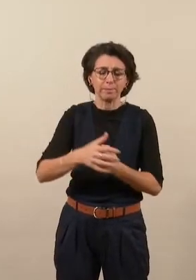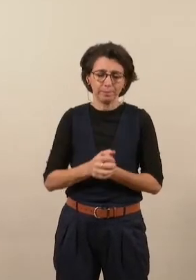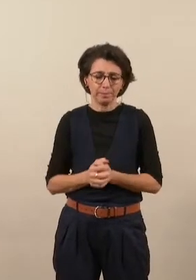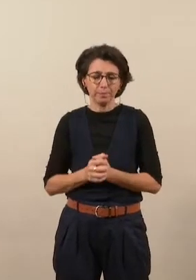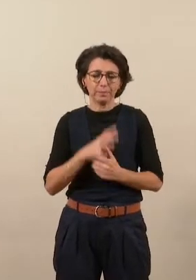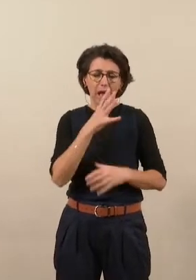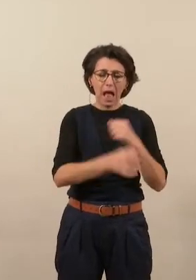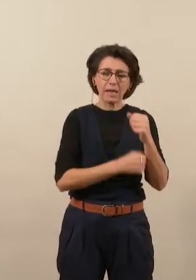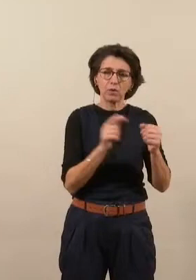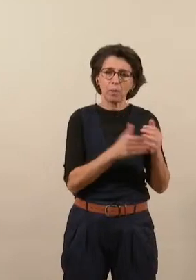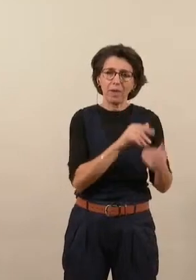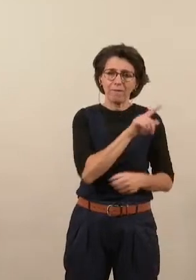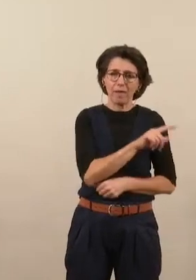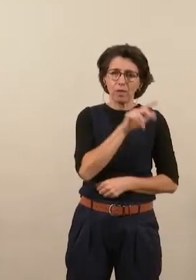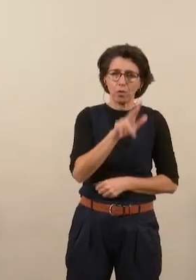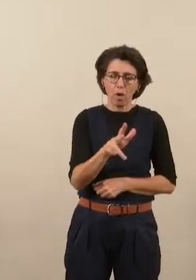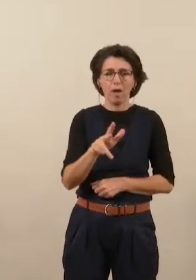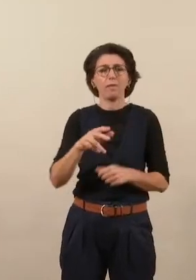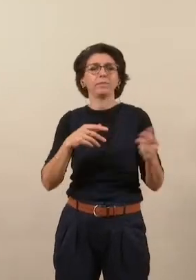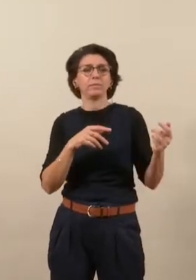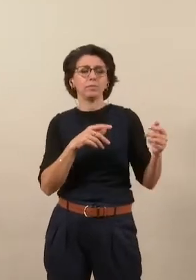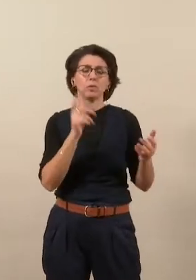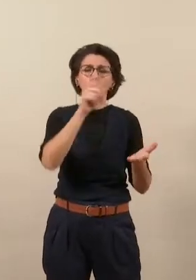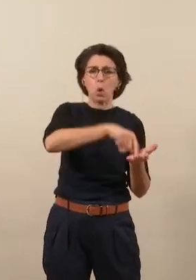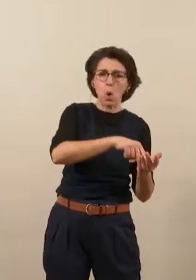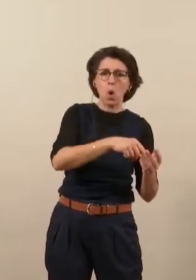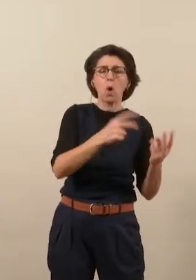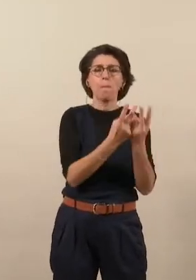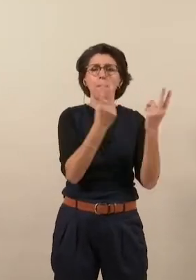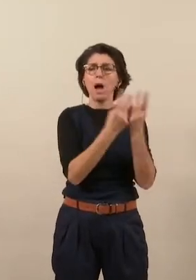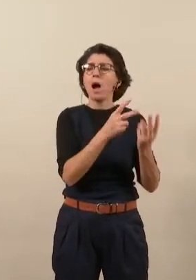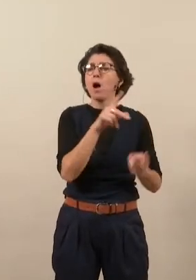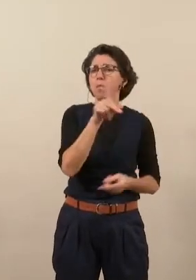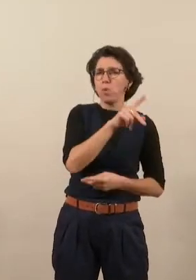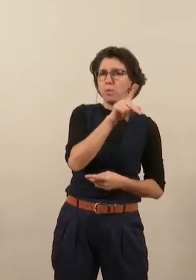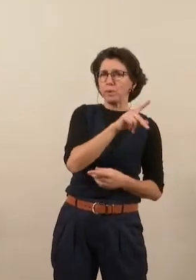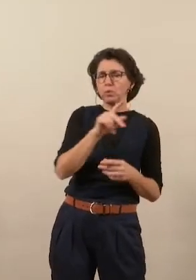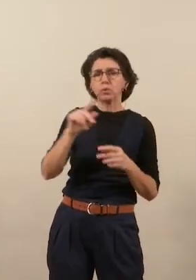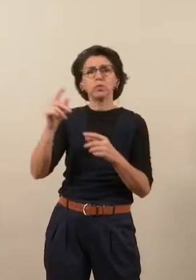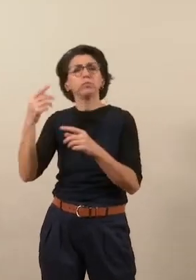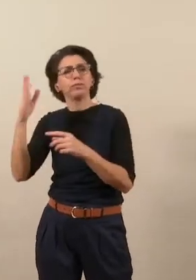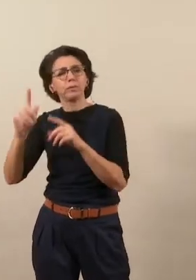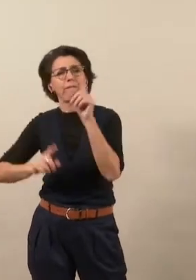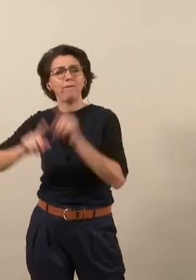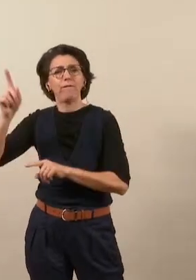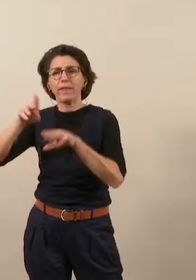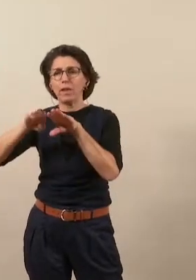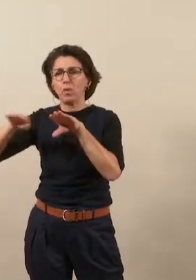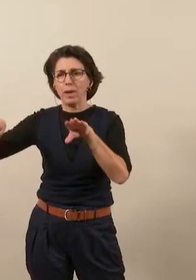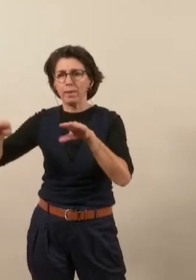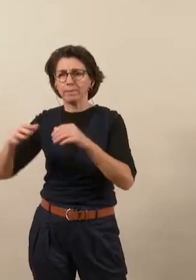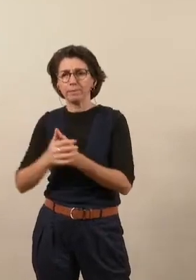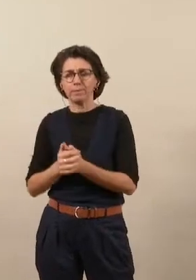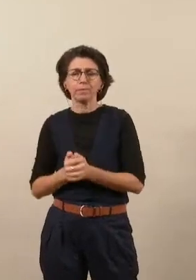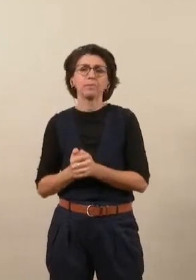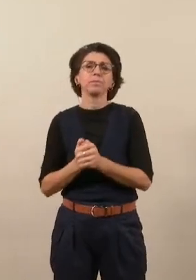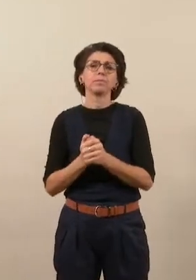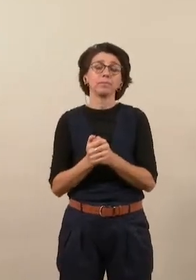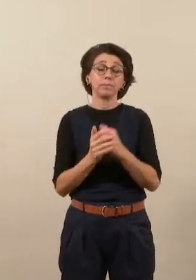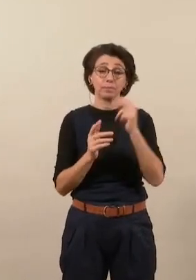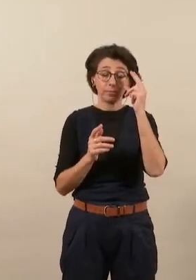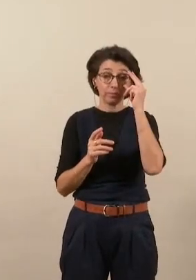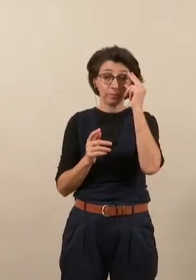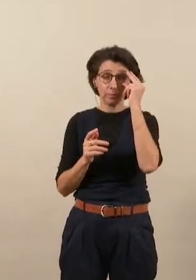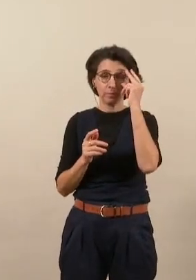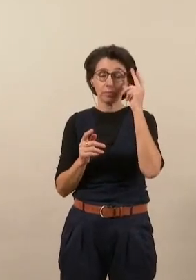Parc Pompidou, et la Fête des Tuiles. Ce qui me permet d'ouvrir une parenthèse, car au Parc Pompidou, les exposants n'ont pas eu à payer une remise en état